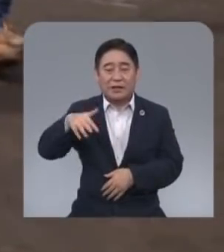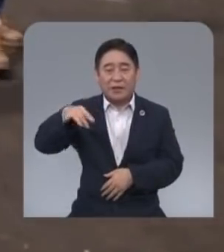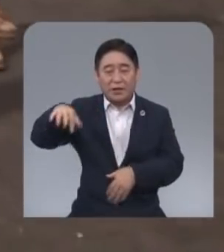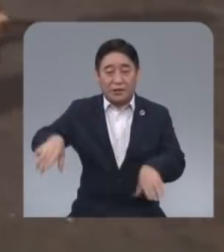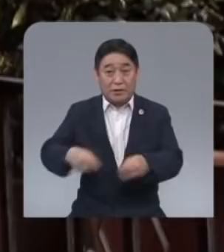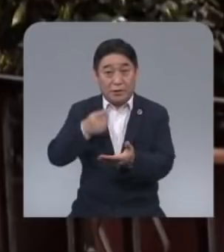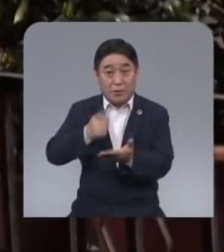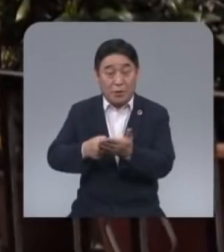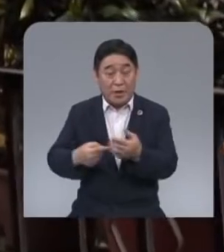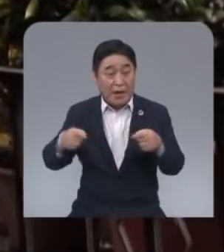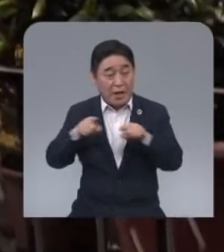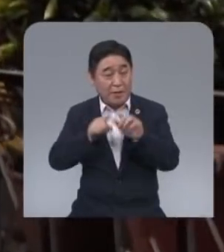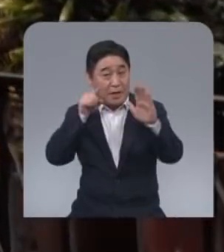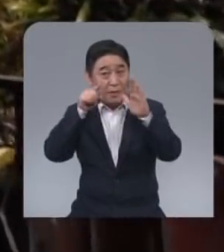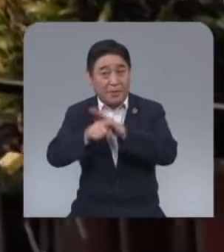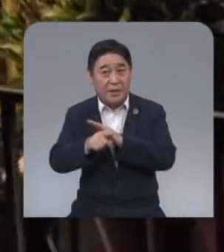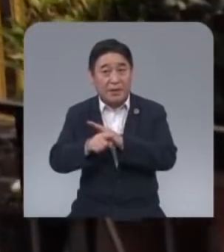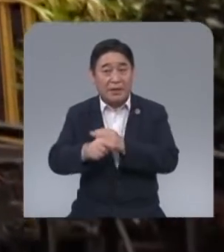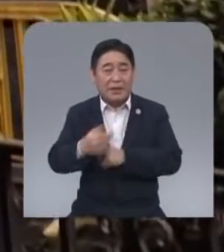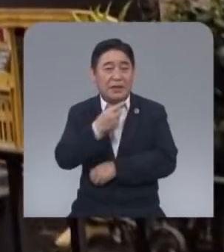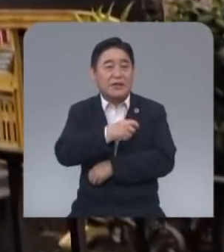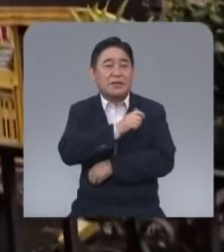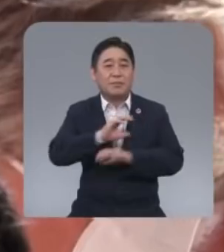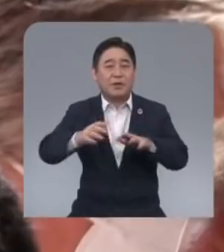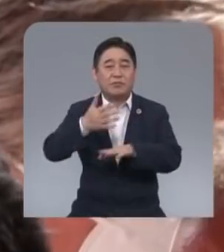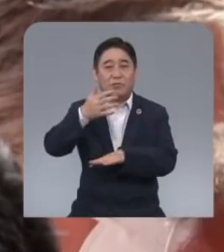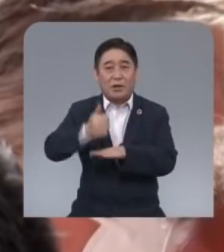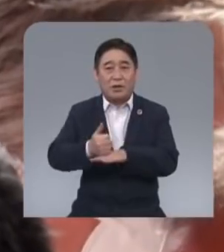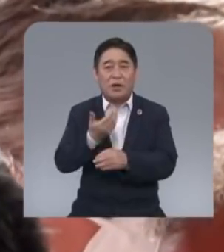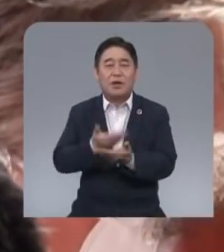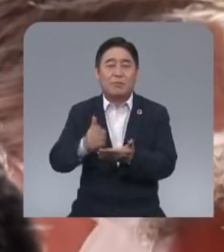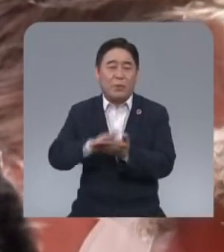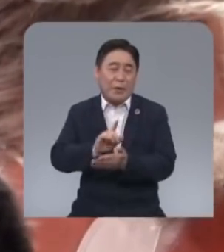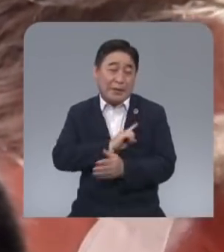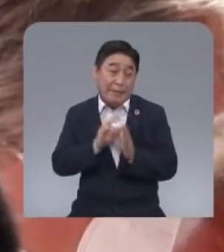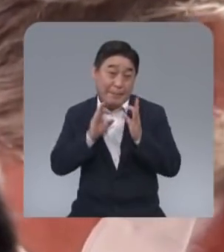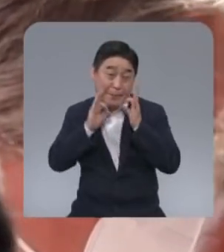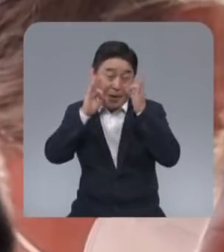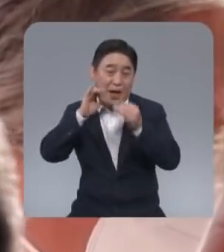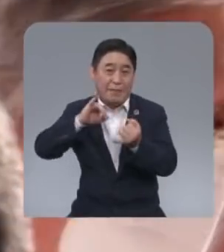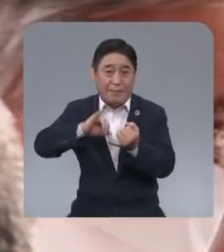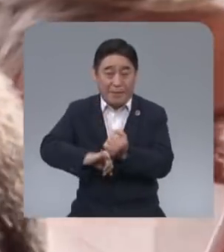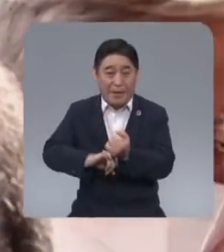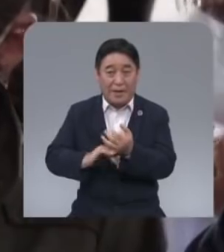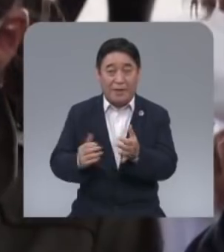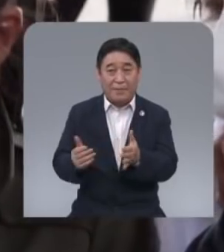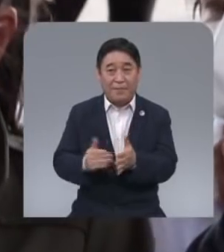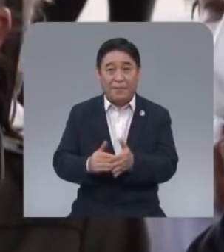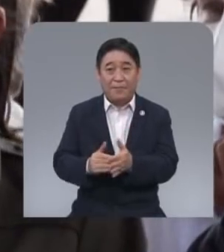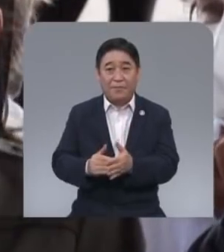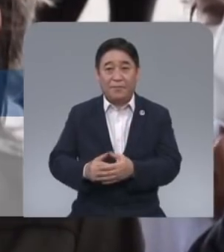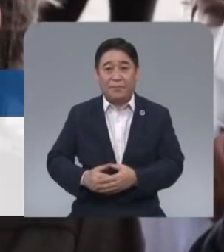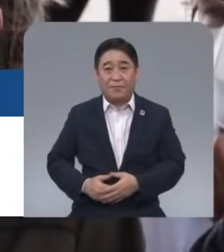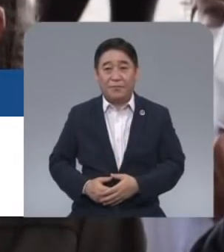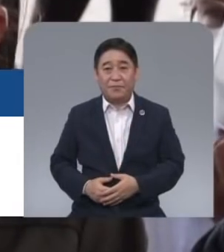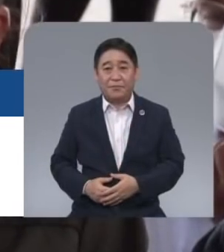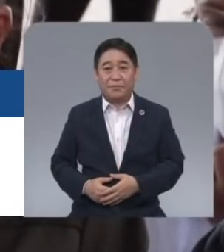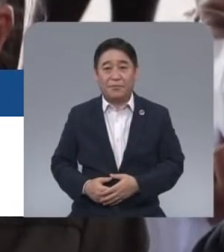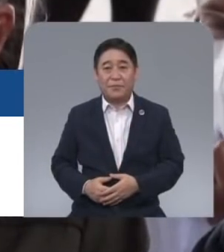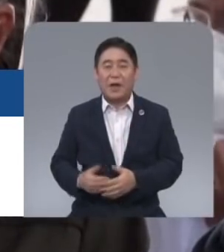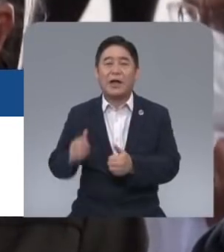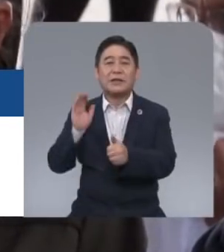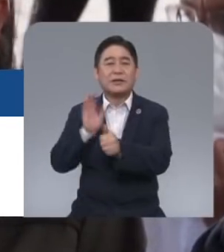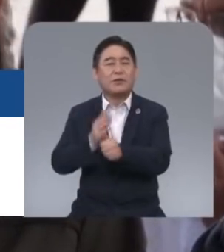라팔마섬을 방문한 펠리페 6세 스페인 국왕은 복구에 최선을 다하겠다고 약속했습니다. No van a faltar